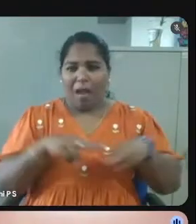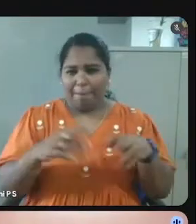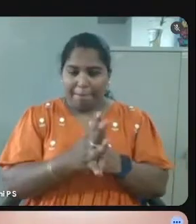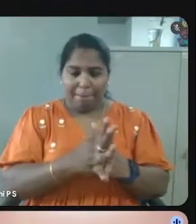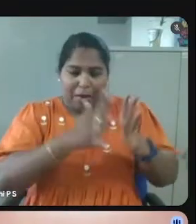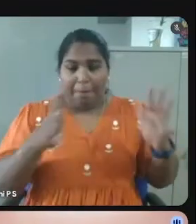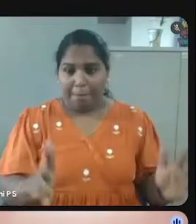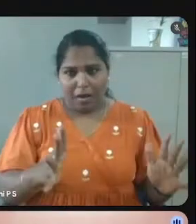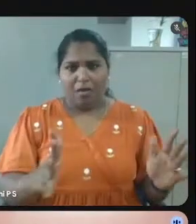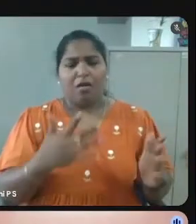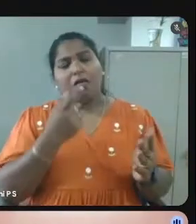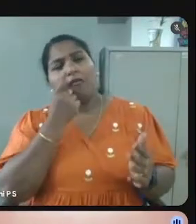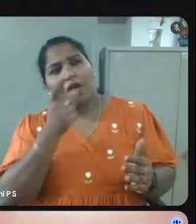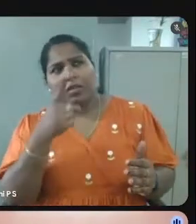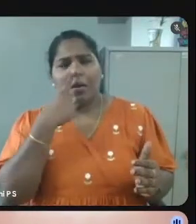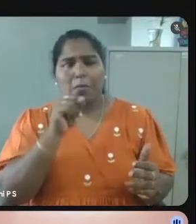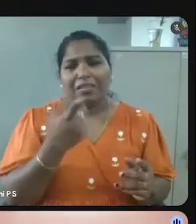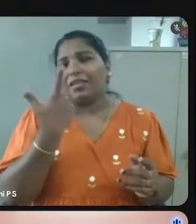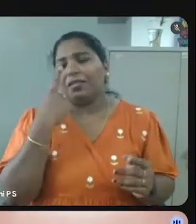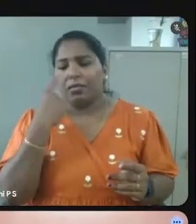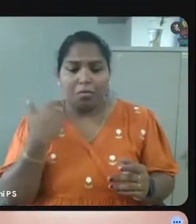കുറിച്ച് ഒരു ഷെയറിങ് ചെയ്യാനുള്ള